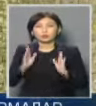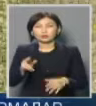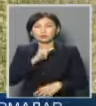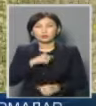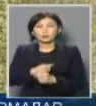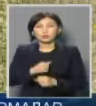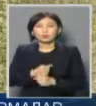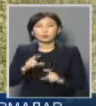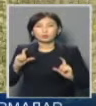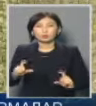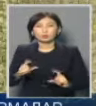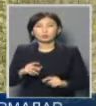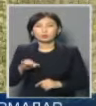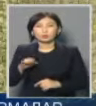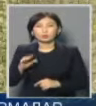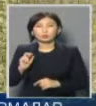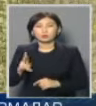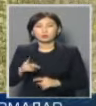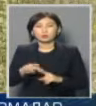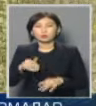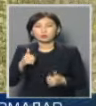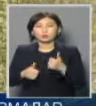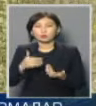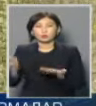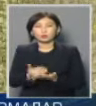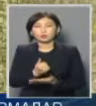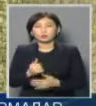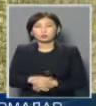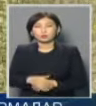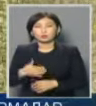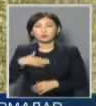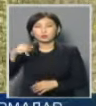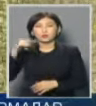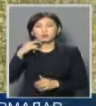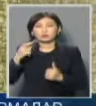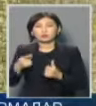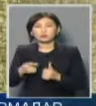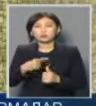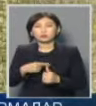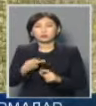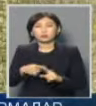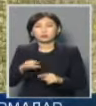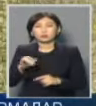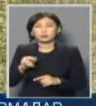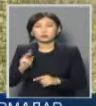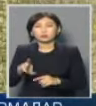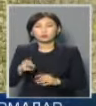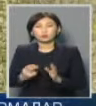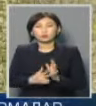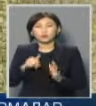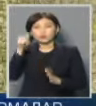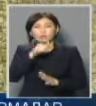етіп атқарып жатқан Жәнібек Жәмеев республикалық конкурстардың лауреаты, мен қазақпын мегажобасының Жәнібек 2018